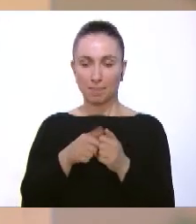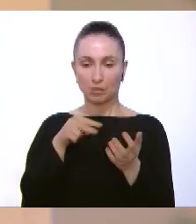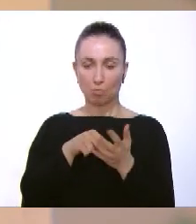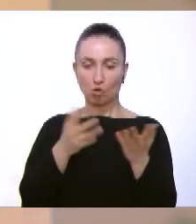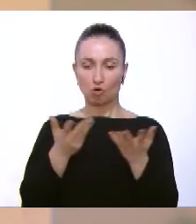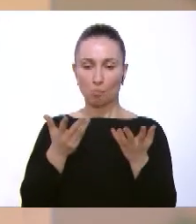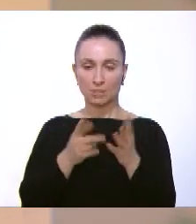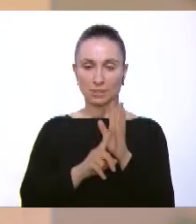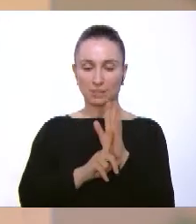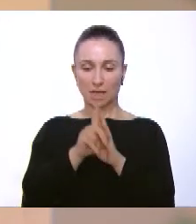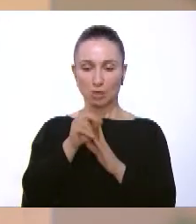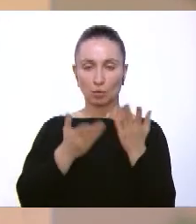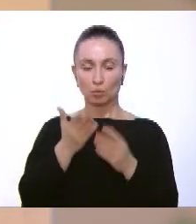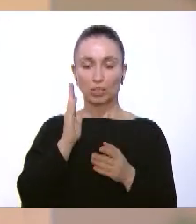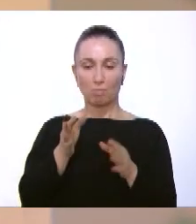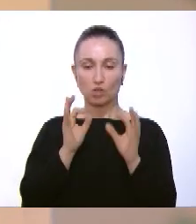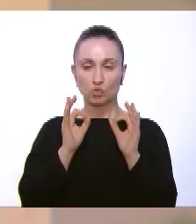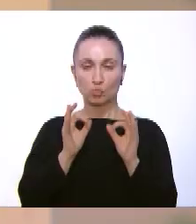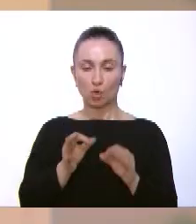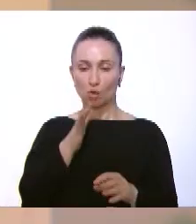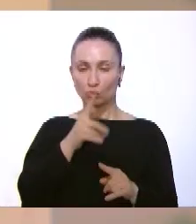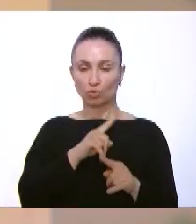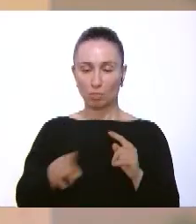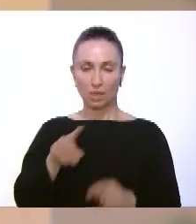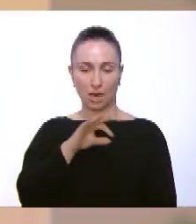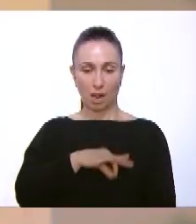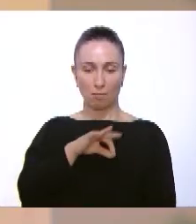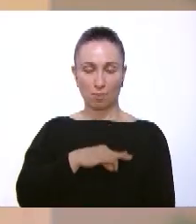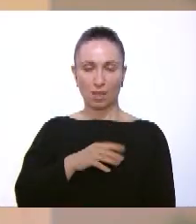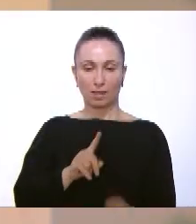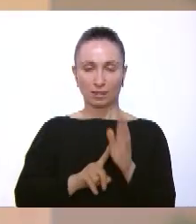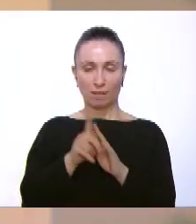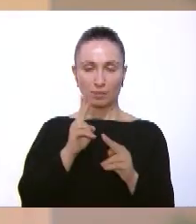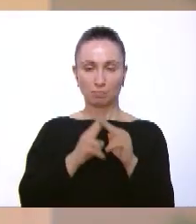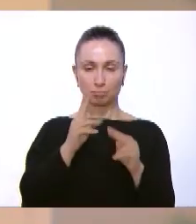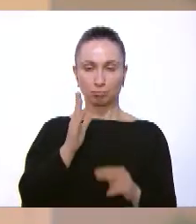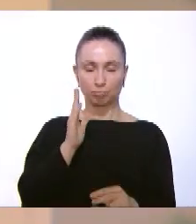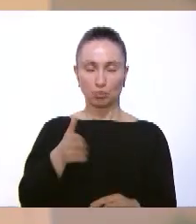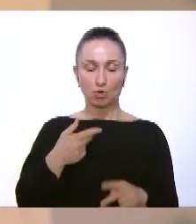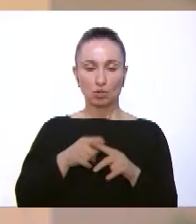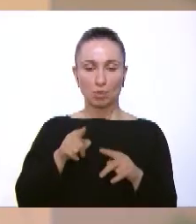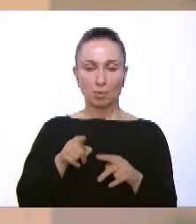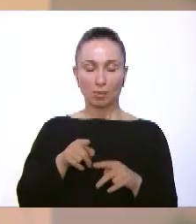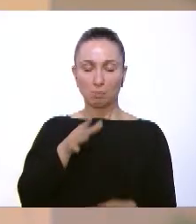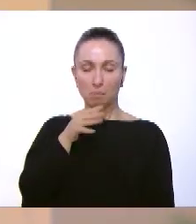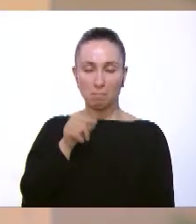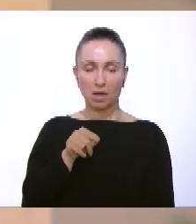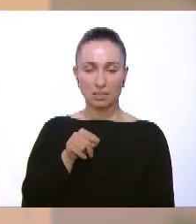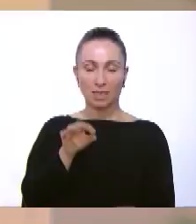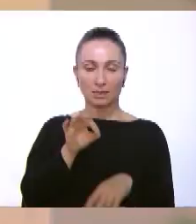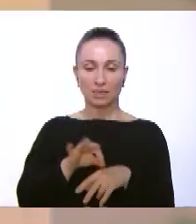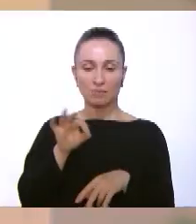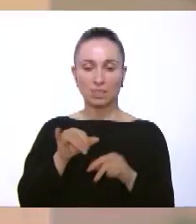მიდგომები, რომელიც დასაწყისში თუ იქნება სწორად და დროულად გამოყენებული, თავიდან აგვაცილებს ჩვენ უკვე იმ ფაზას